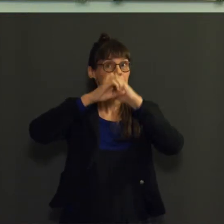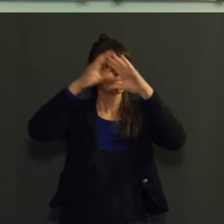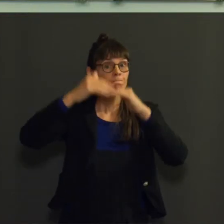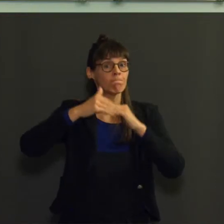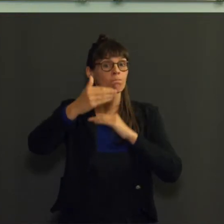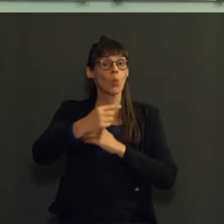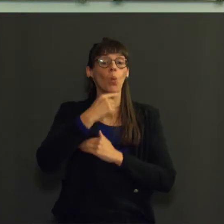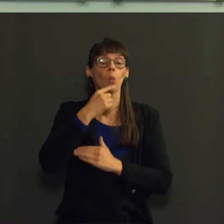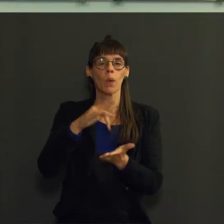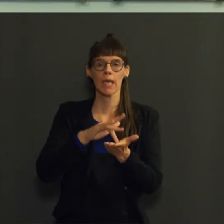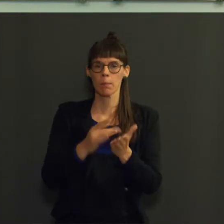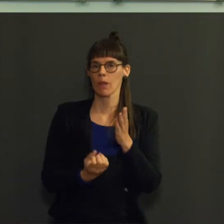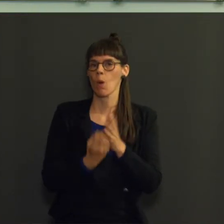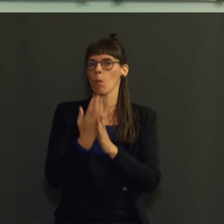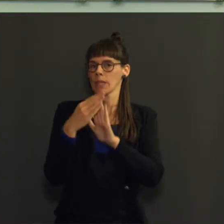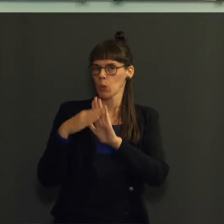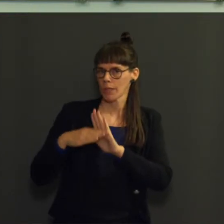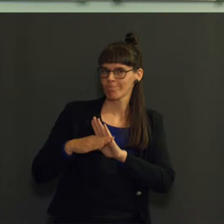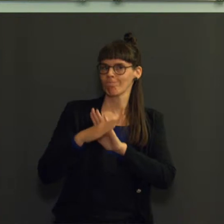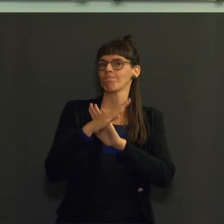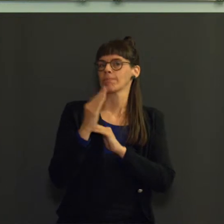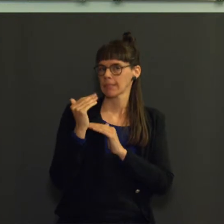weekgemiddelden opnieuw zullen toenemen.